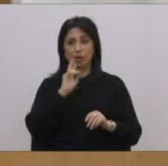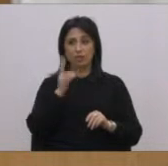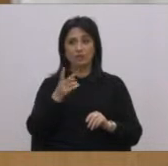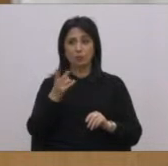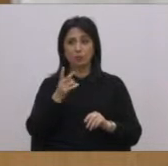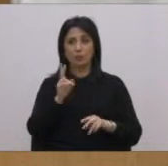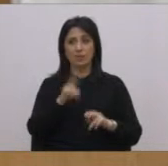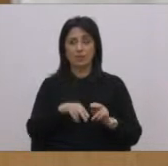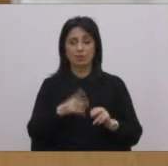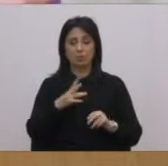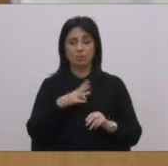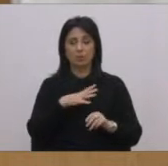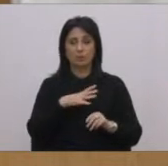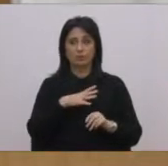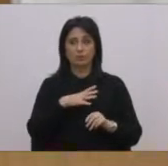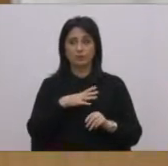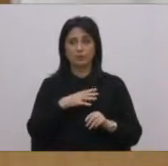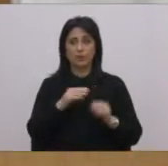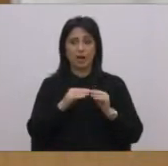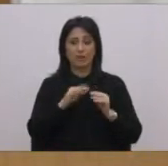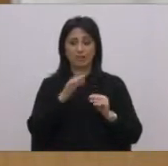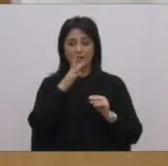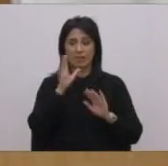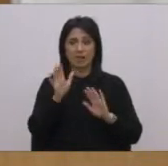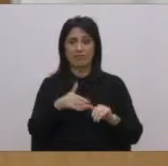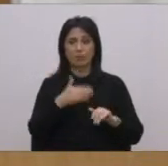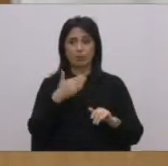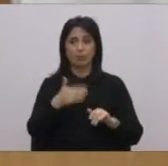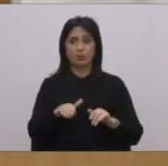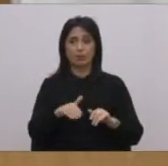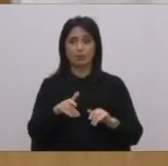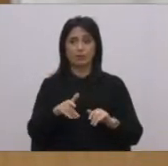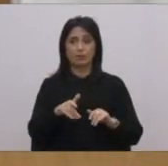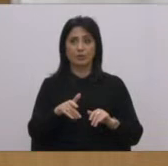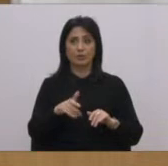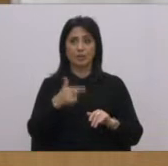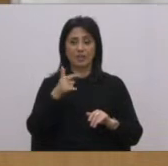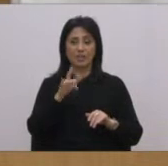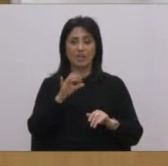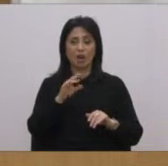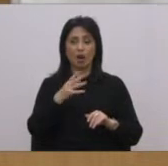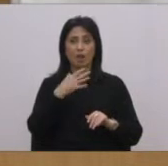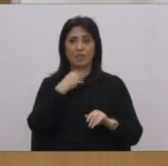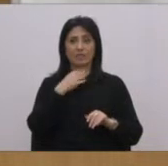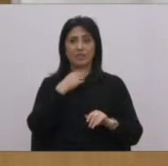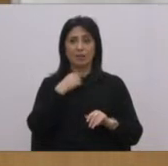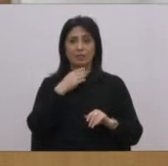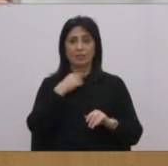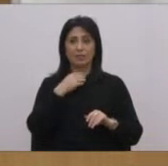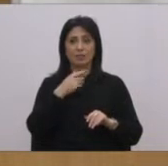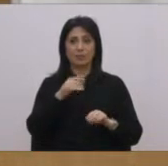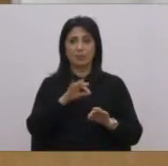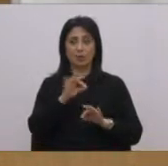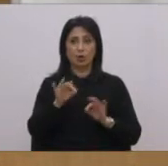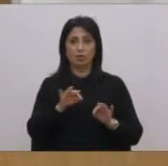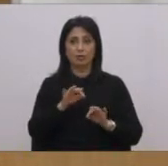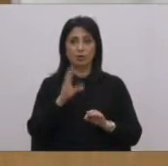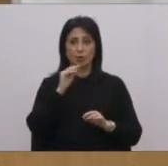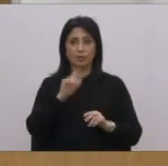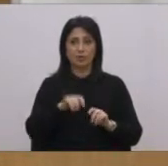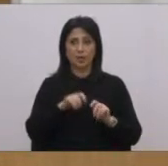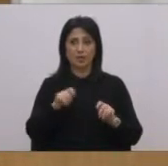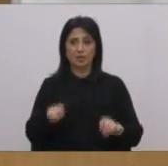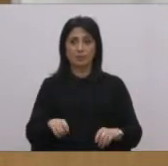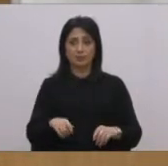დაჩვენა დასრულებულიყო და 10 წელი გავიდა უკვე ეს გრიგოლეთის სამტრედიის პროექტი როდის